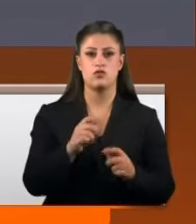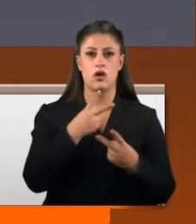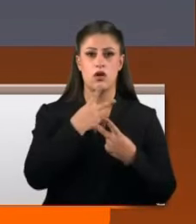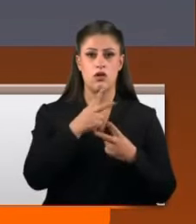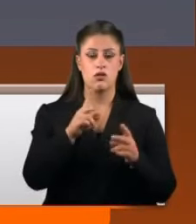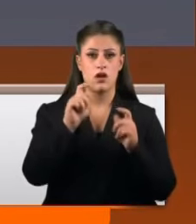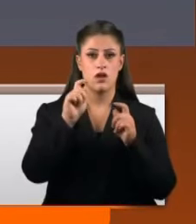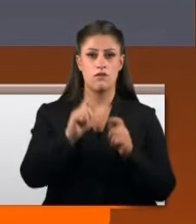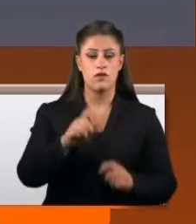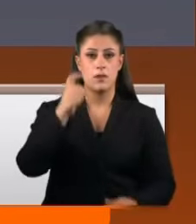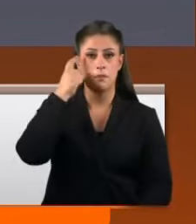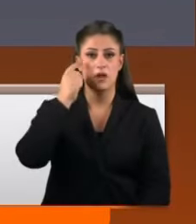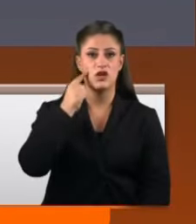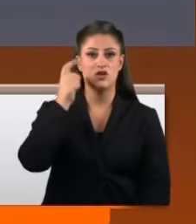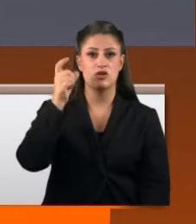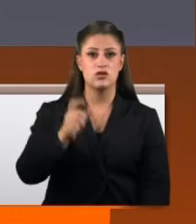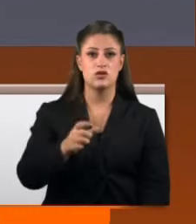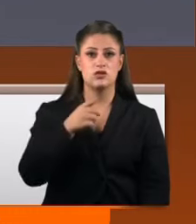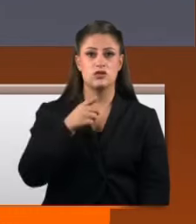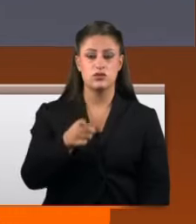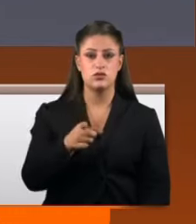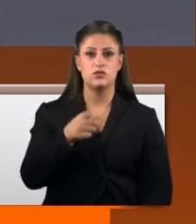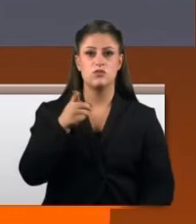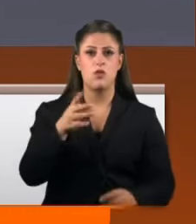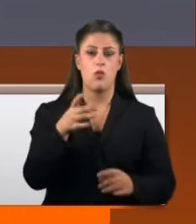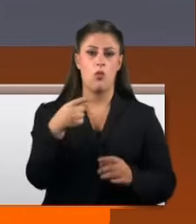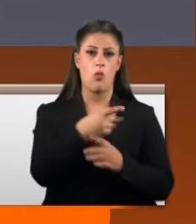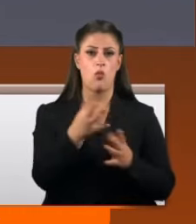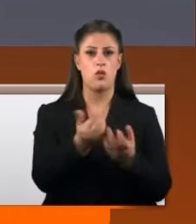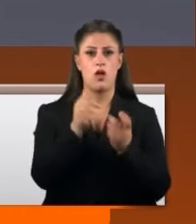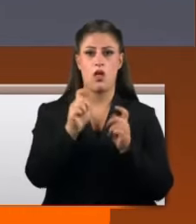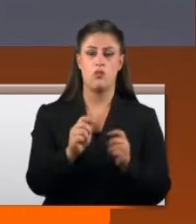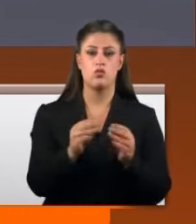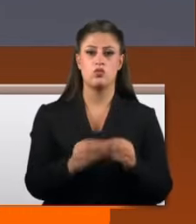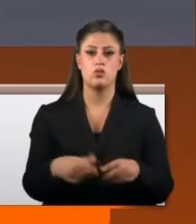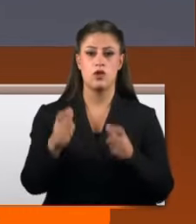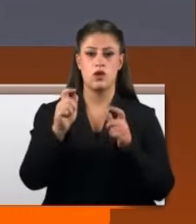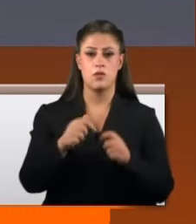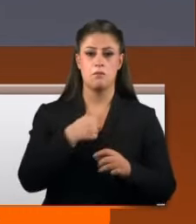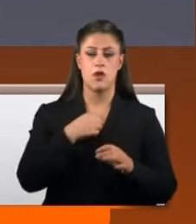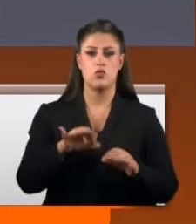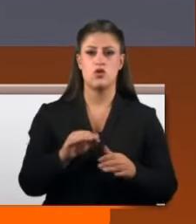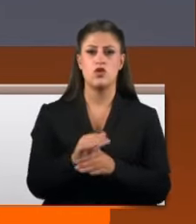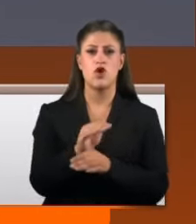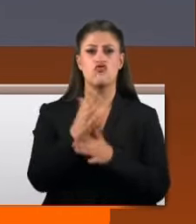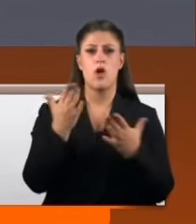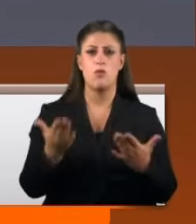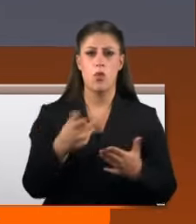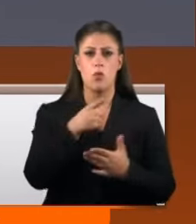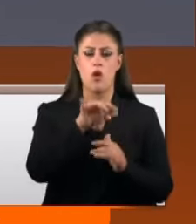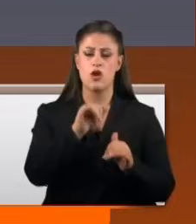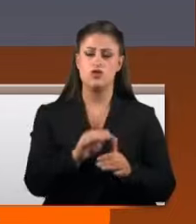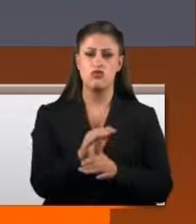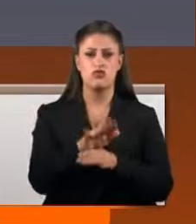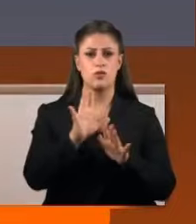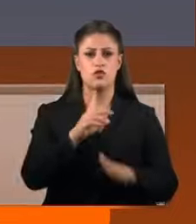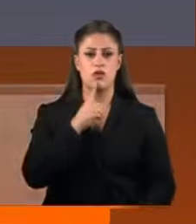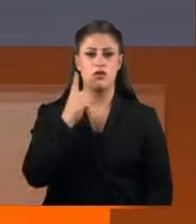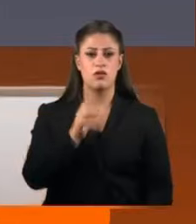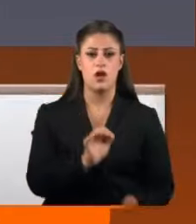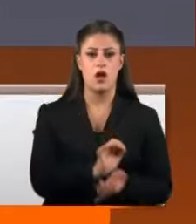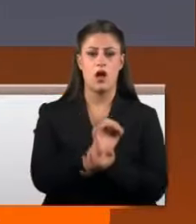etti. Bilirkişiyi de taraflı davranmakla suçladı. Ben şu an yaşamıyorum, onlar da yaşamayacaktır ifadelerini, cezaevinde